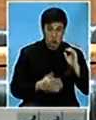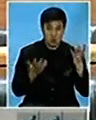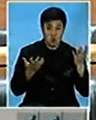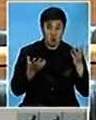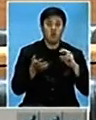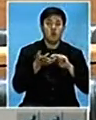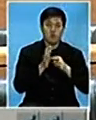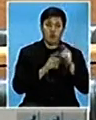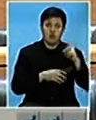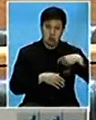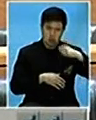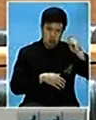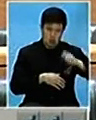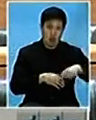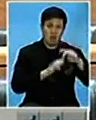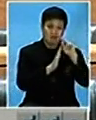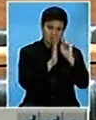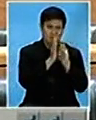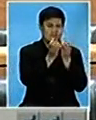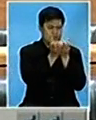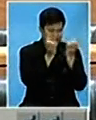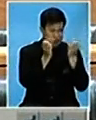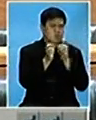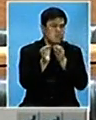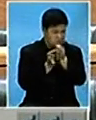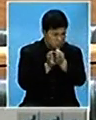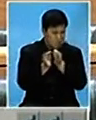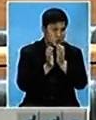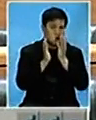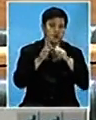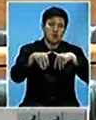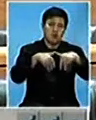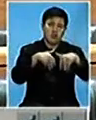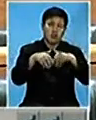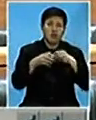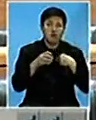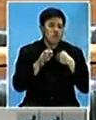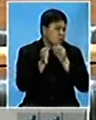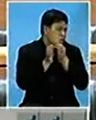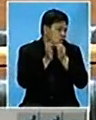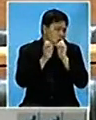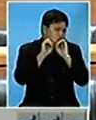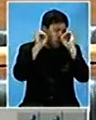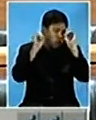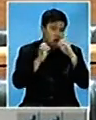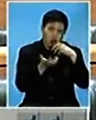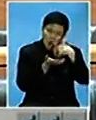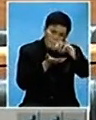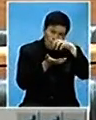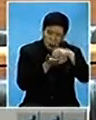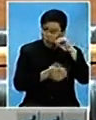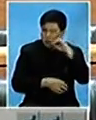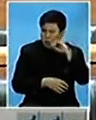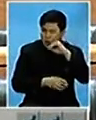ที่ศาลรัฐธรรมนูญต้องชี้แจงกับประชาชนครับถ้าท่านไม่ชี้แจงหลักนิติรัฐบ่อยๆให้ไปที่ซึมซับให้ไปที่เข้าใจ